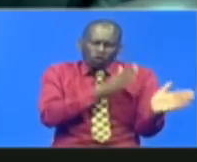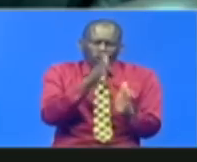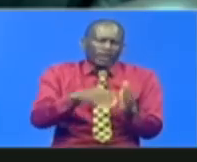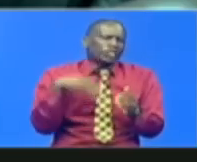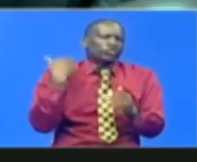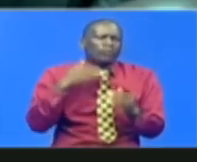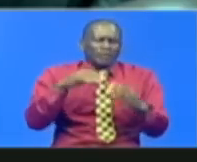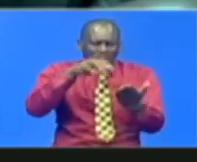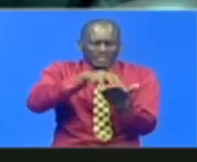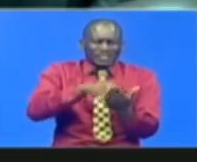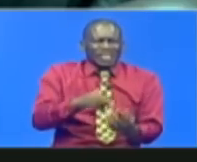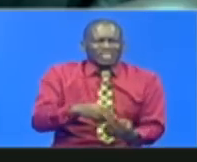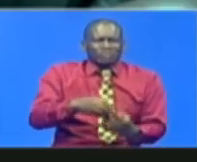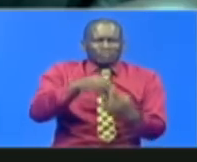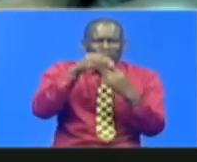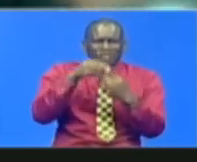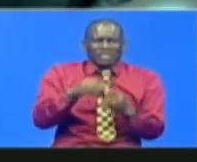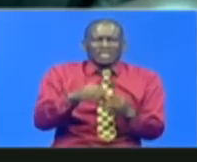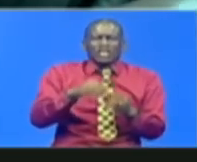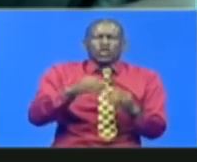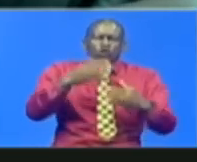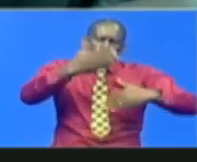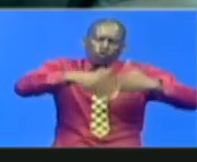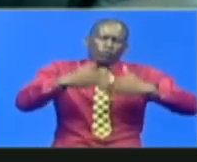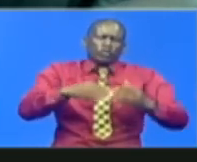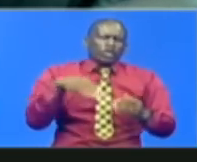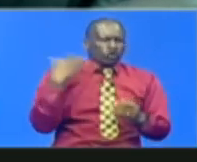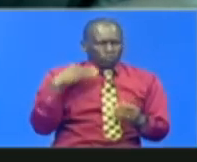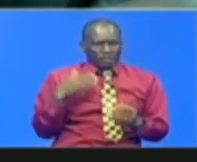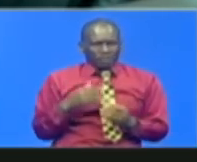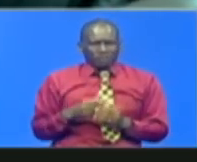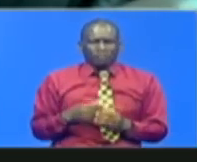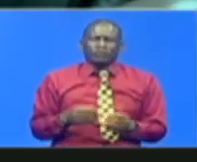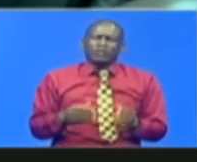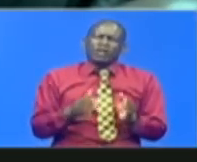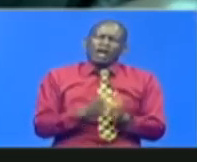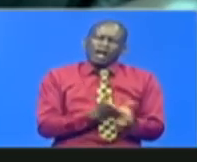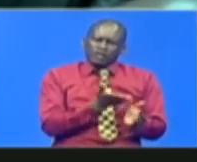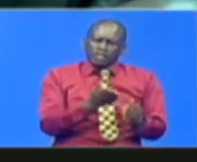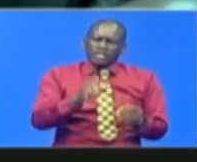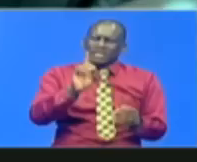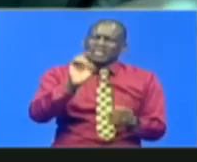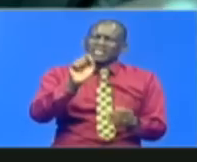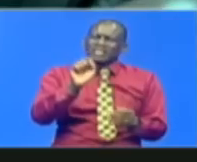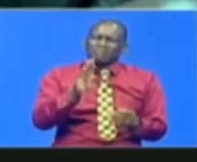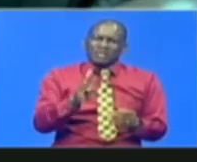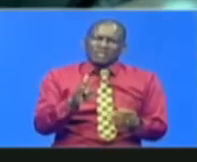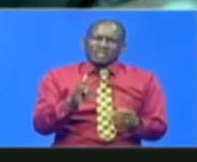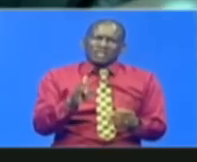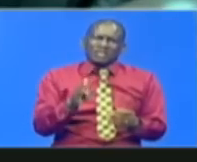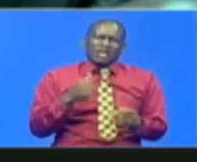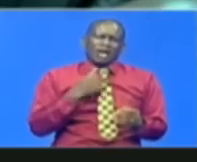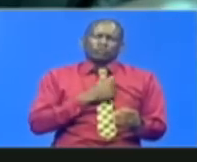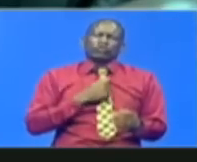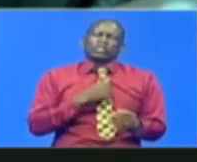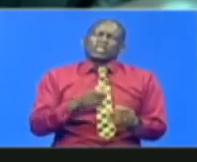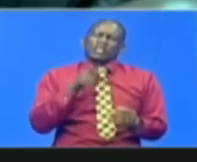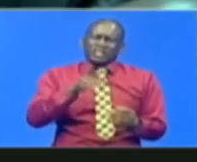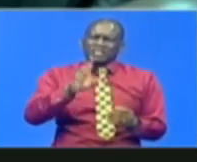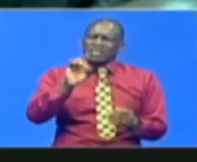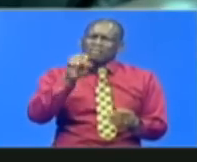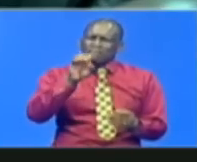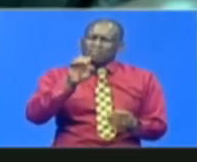especially cyber crime. And they have become, I'm sorry to say this because you've asked, but in my opinion, they have become